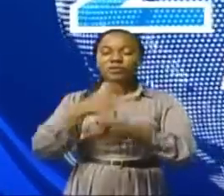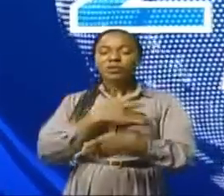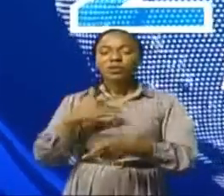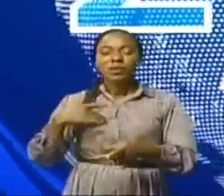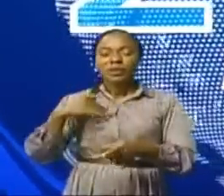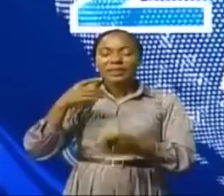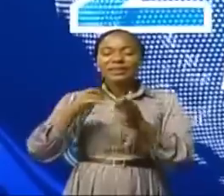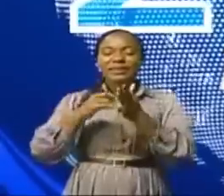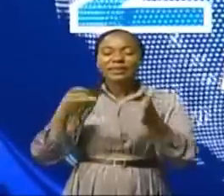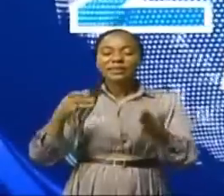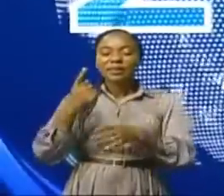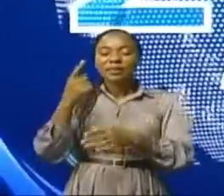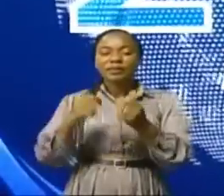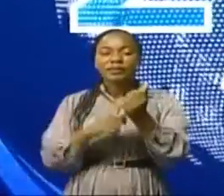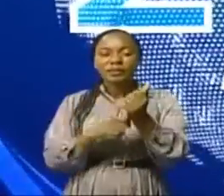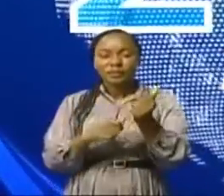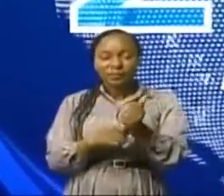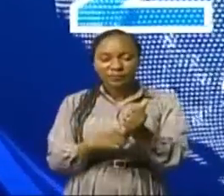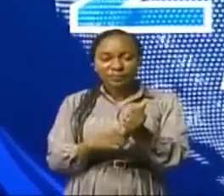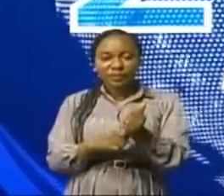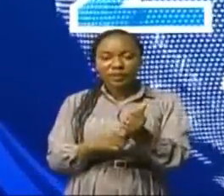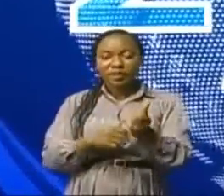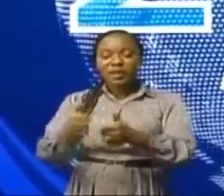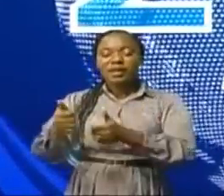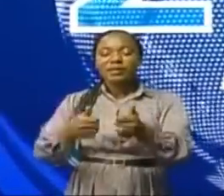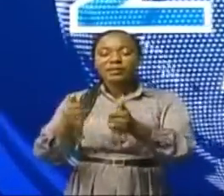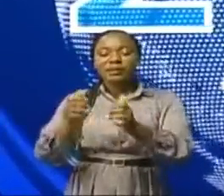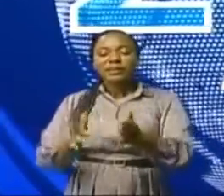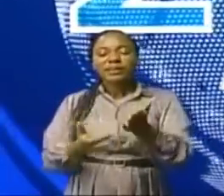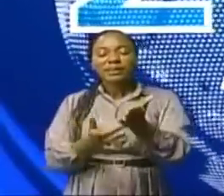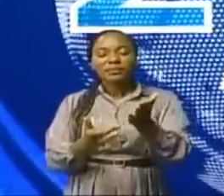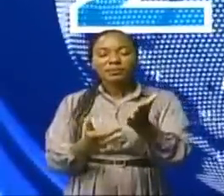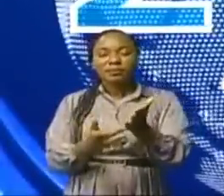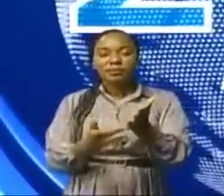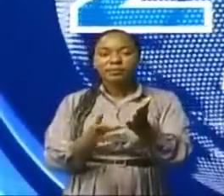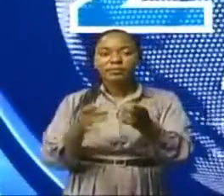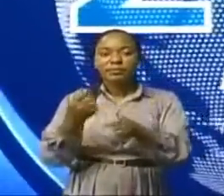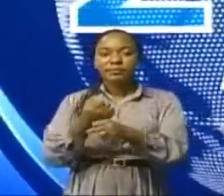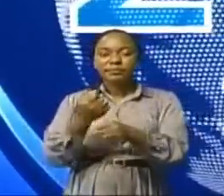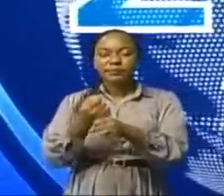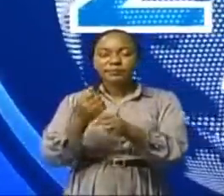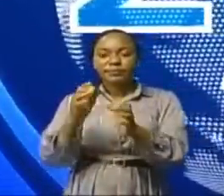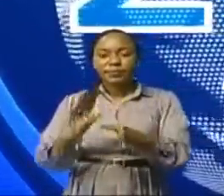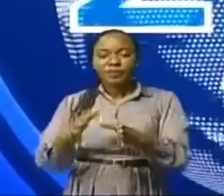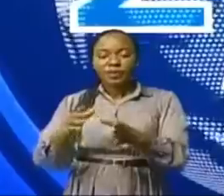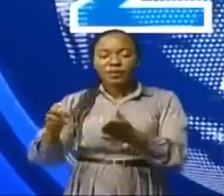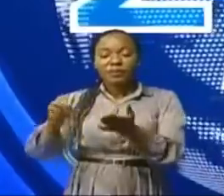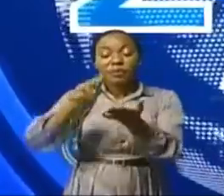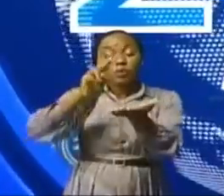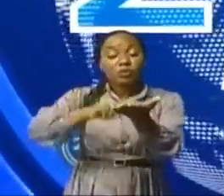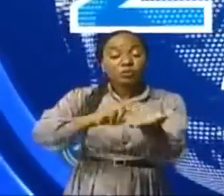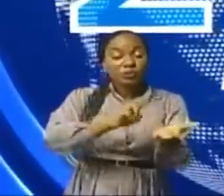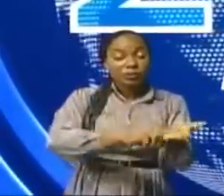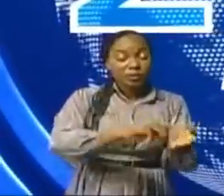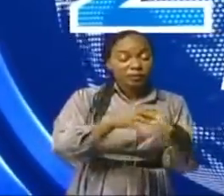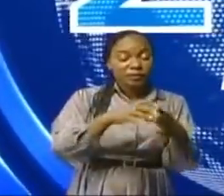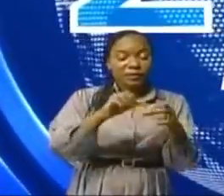701 personnes, personnel administratif, technique et ouvrier suivant le contrat signé avec la